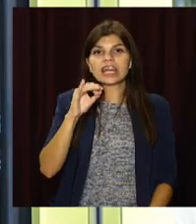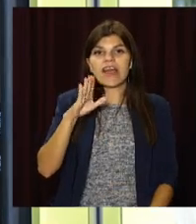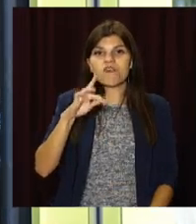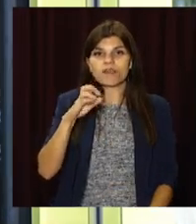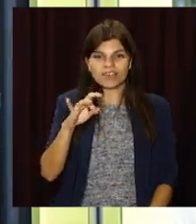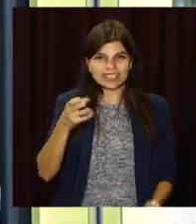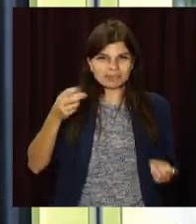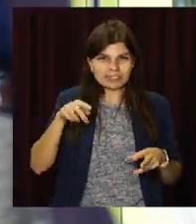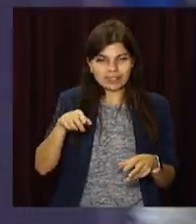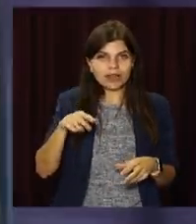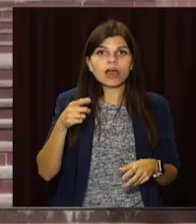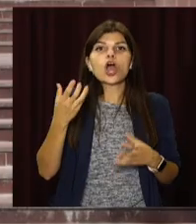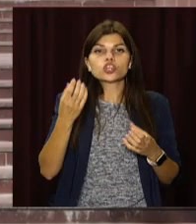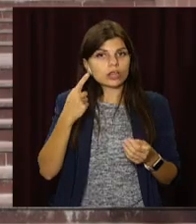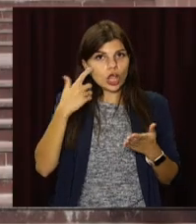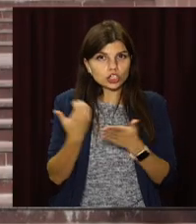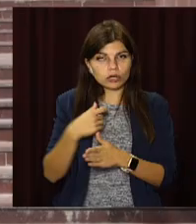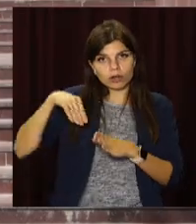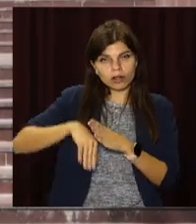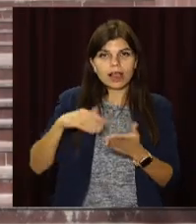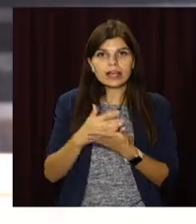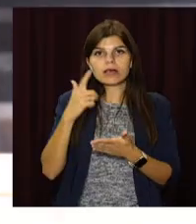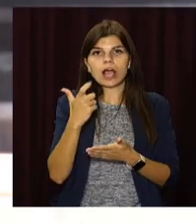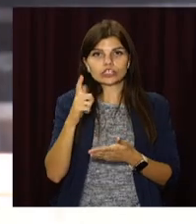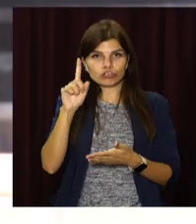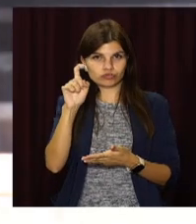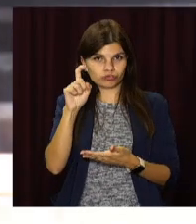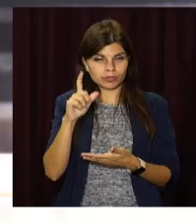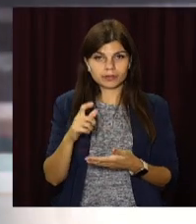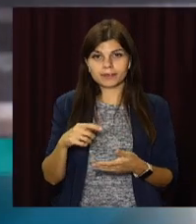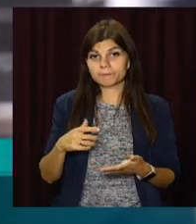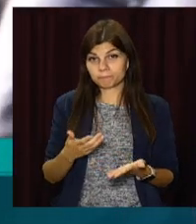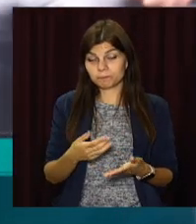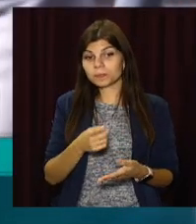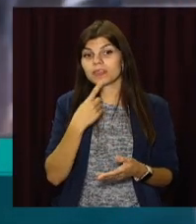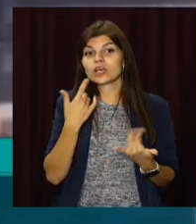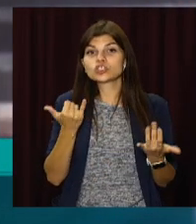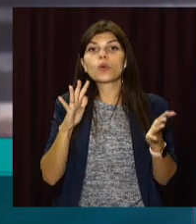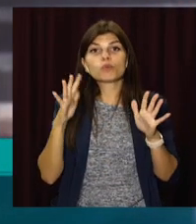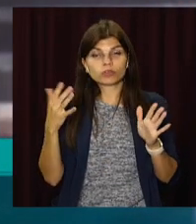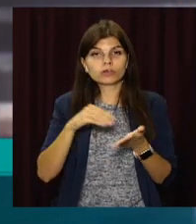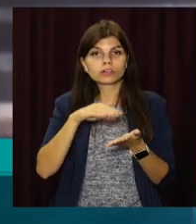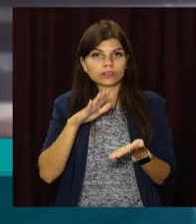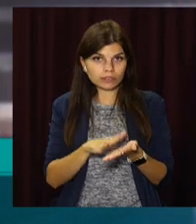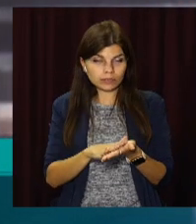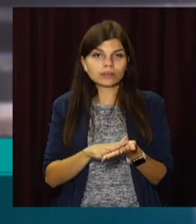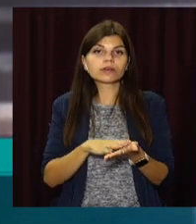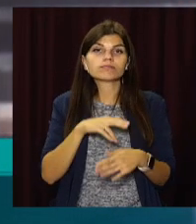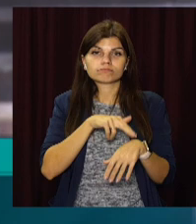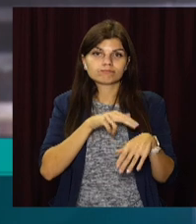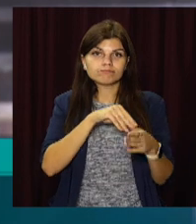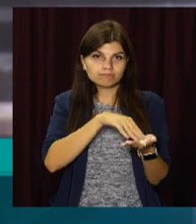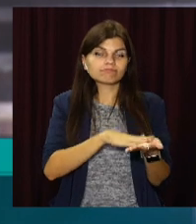поліцейські знайшли у нього ще й газовий балончик. Зараз вказана подія зареєстрована до журналу єдиного обліку.